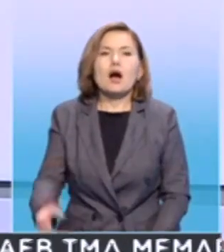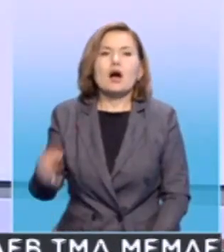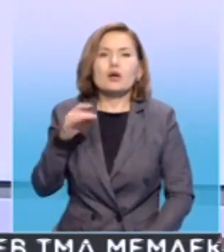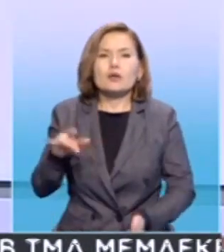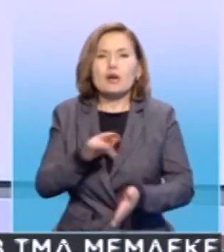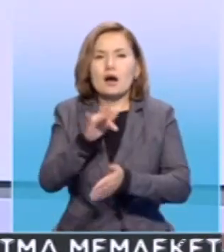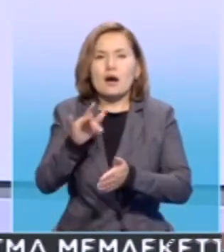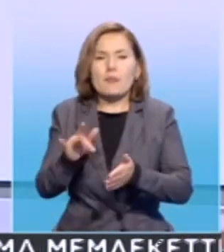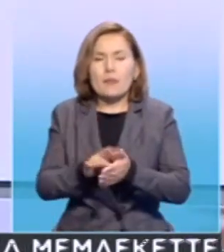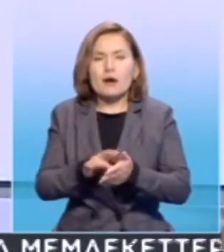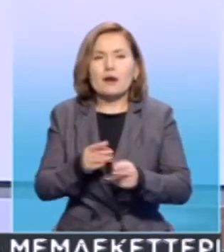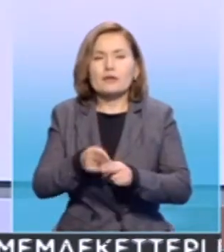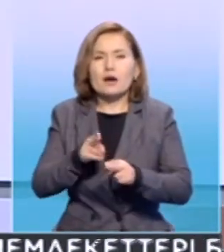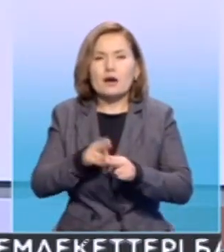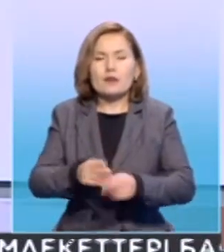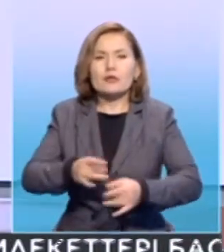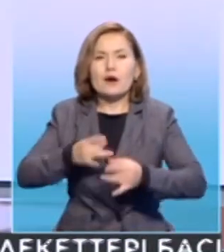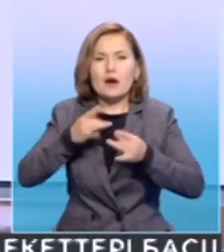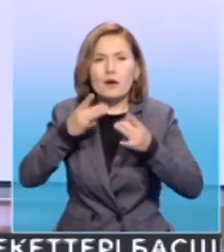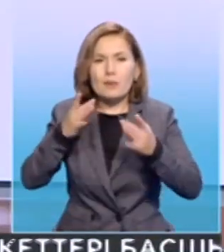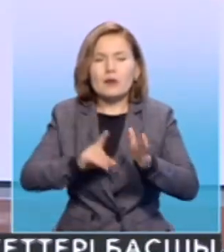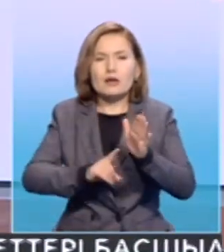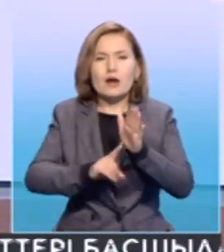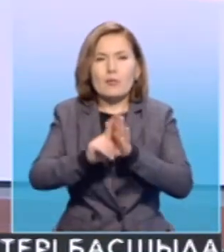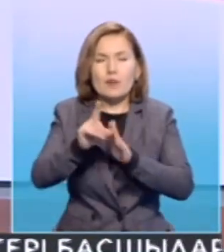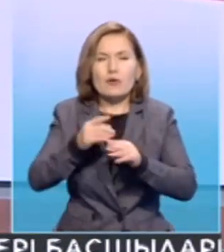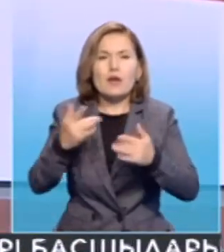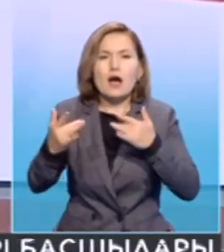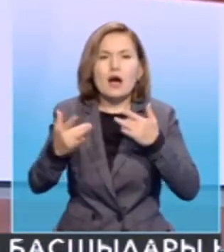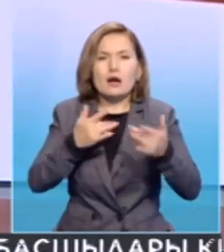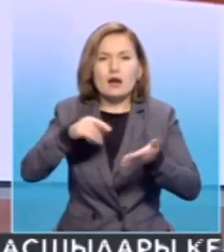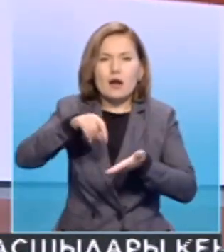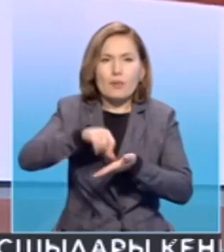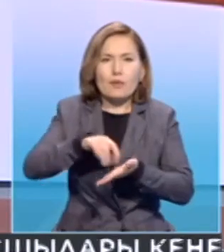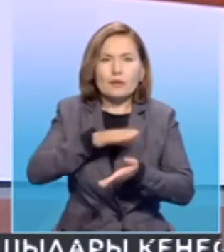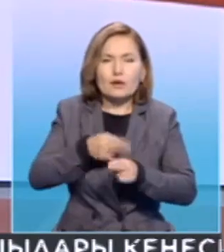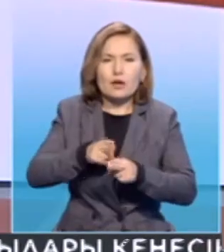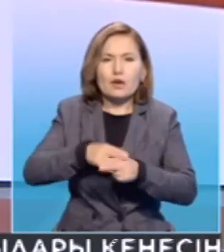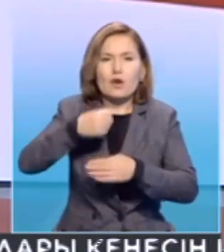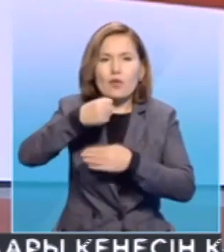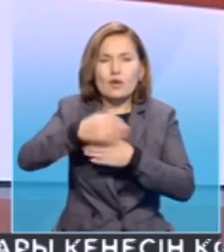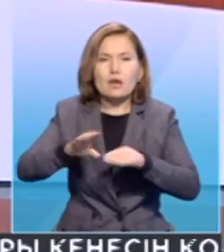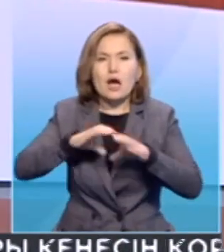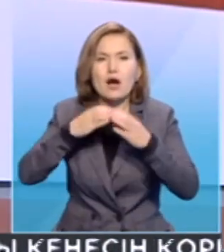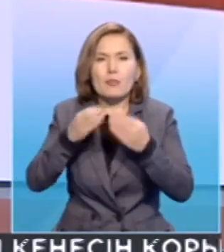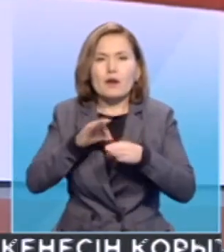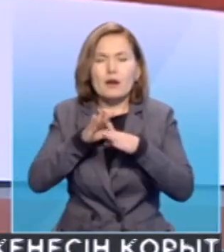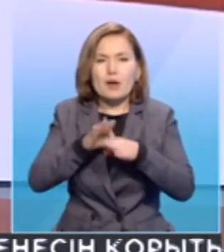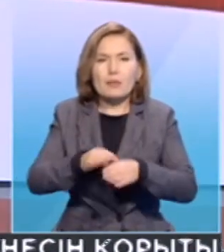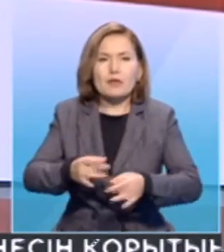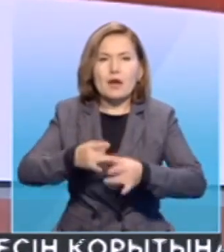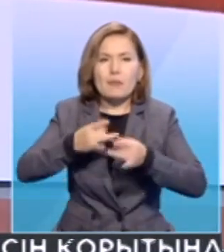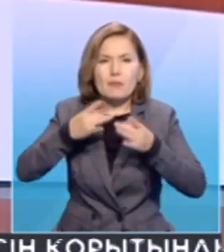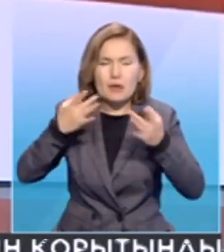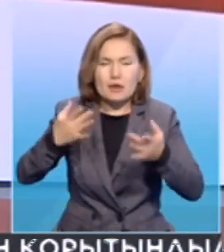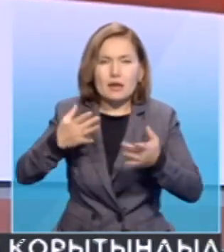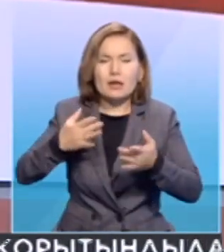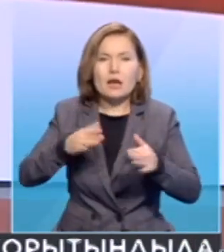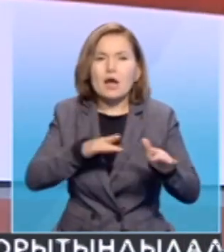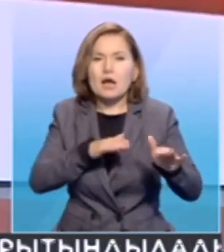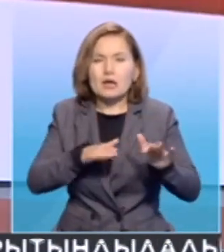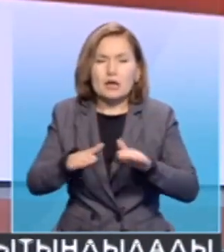Қызылордада қала күні бір ай тойланып, дүбірлі думан бүгін гала концертпен түйінделді. Дәл қазір орталық стадионда өтіп жатқан мерекелік кештен өңірдегі